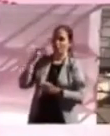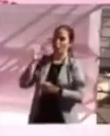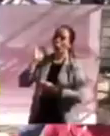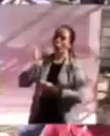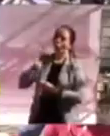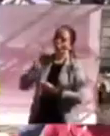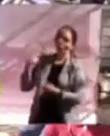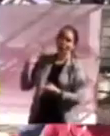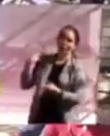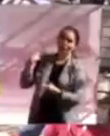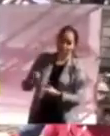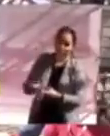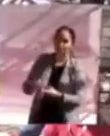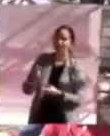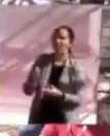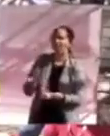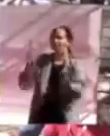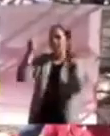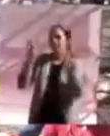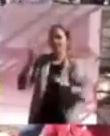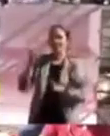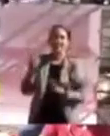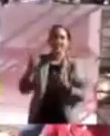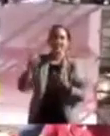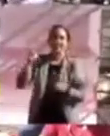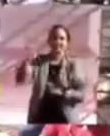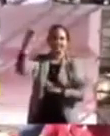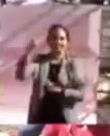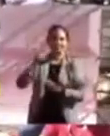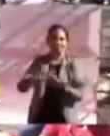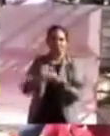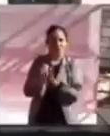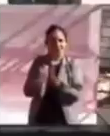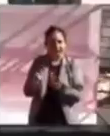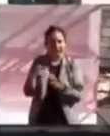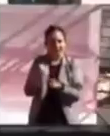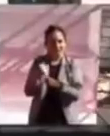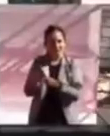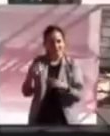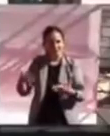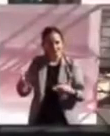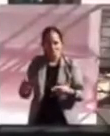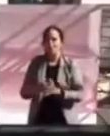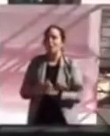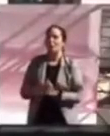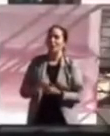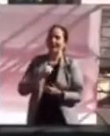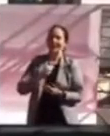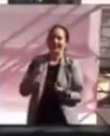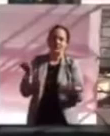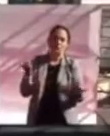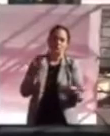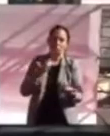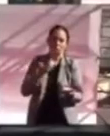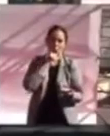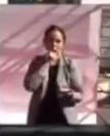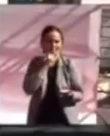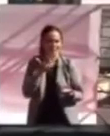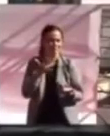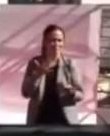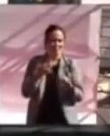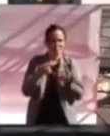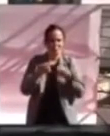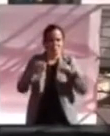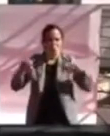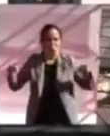lavorato insieme perché qui mi fermo davvero se non la faccio lunga e non è molto interessante perché c'è